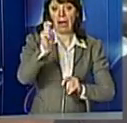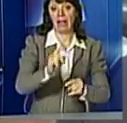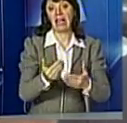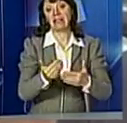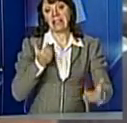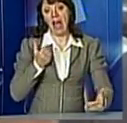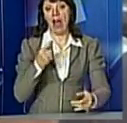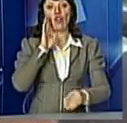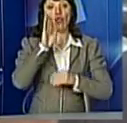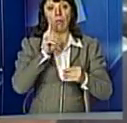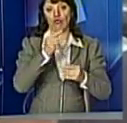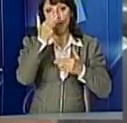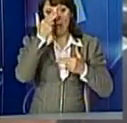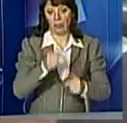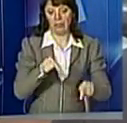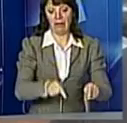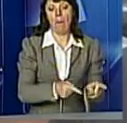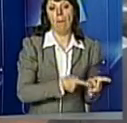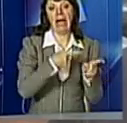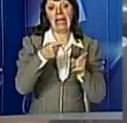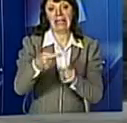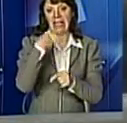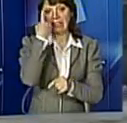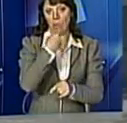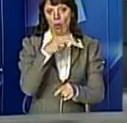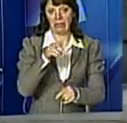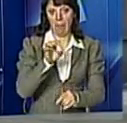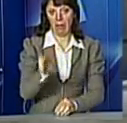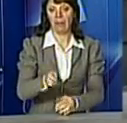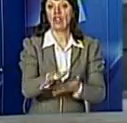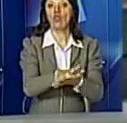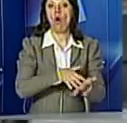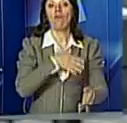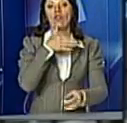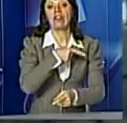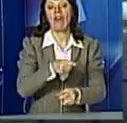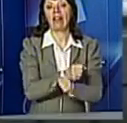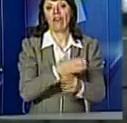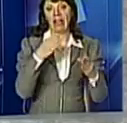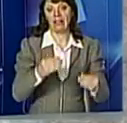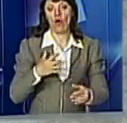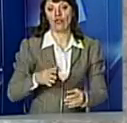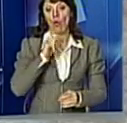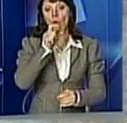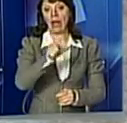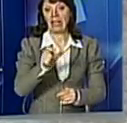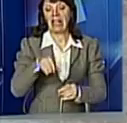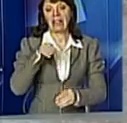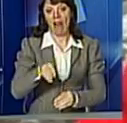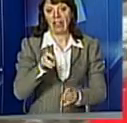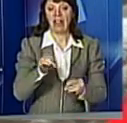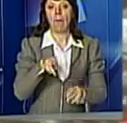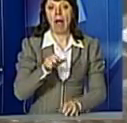добу для того щоб адаптуватися в ось цей перехідний спосіб наступні довготривалі вихідні очікують українців аж в травні на